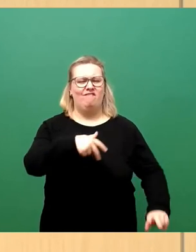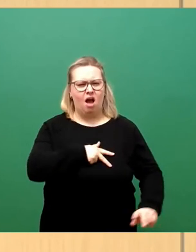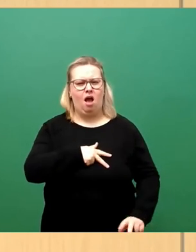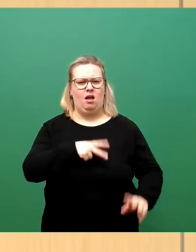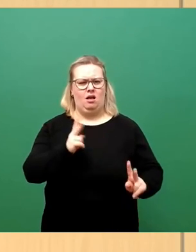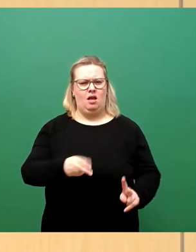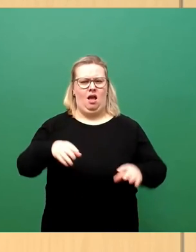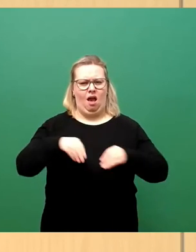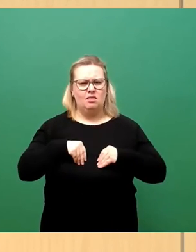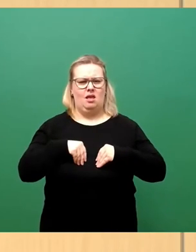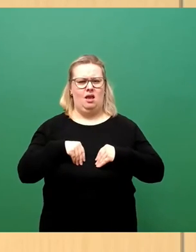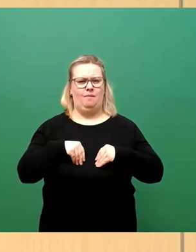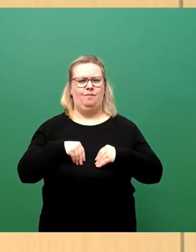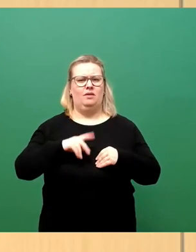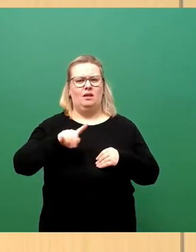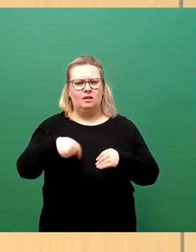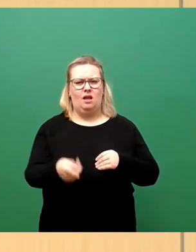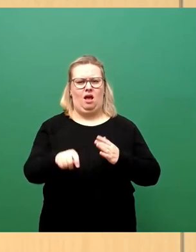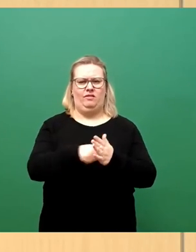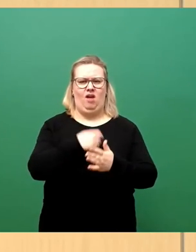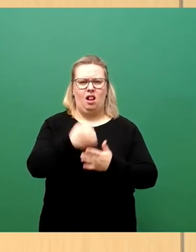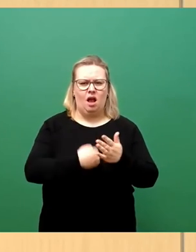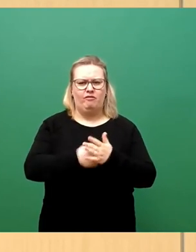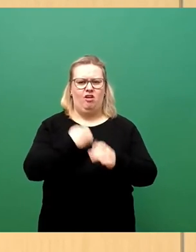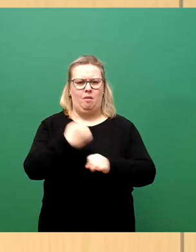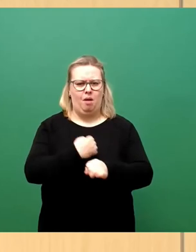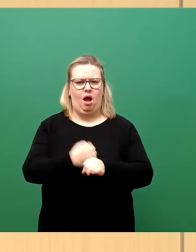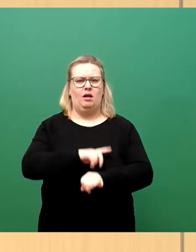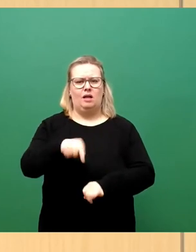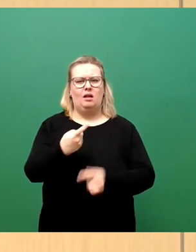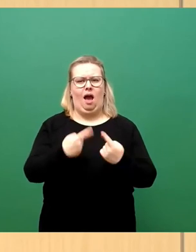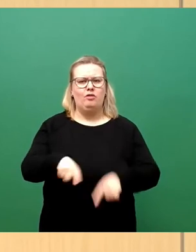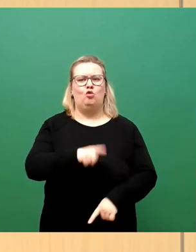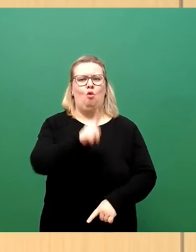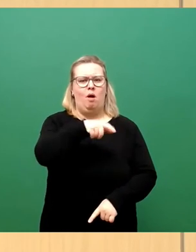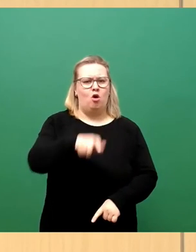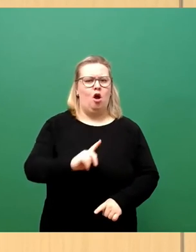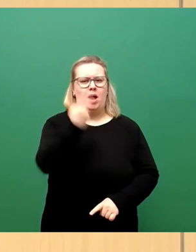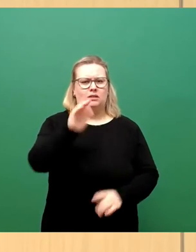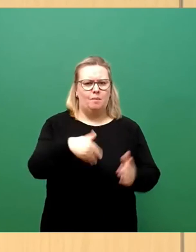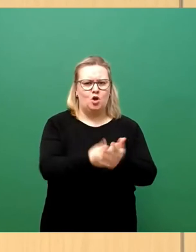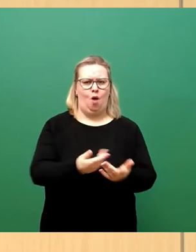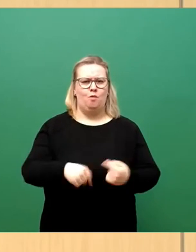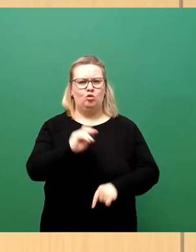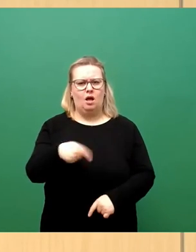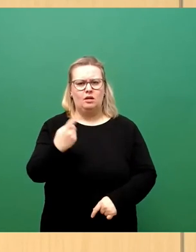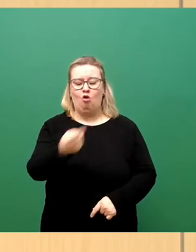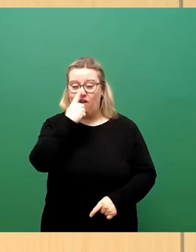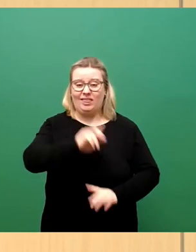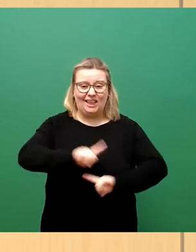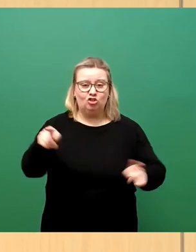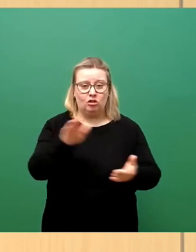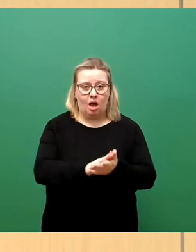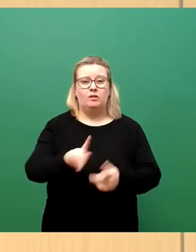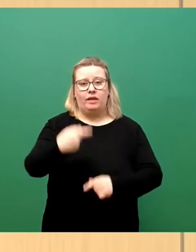Thomas, dann würdet ihr einen Wahlkampf machen, dass wir einen anderen Oberbürgermeister bekommen. Oder könntet ihr, wenn das nicht klappt, im Herbst